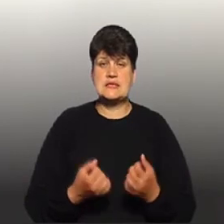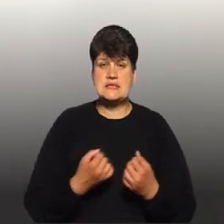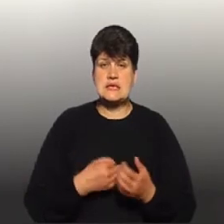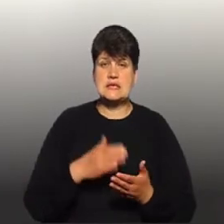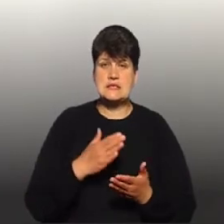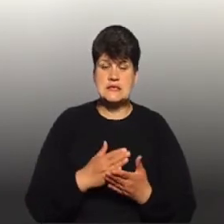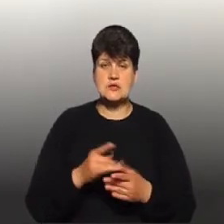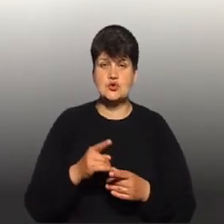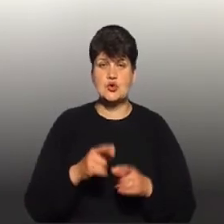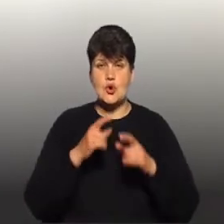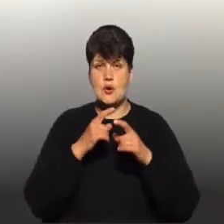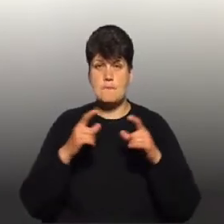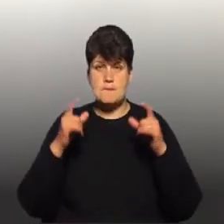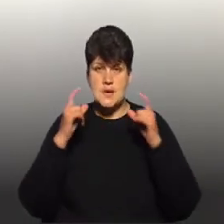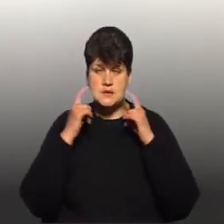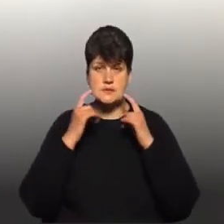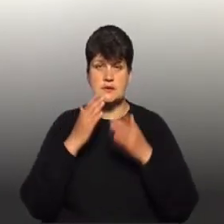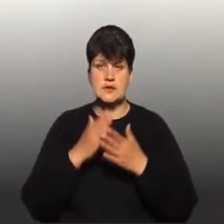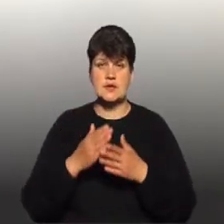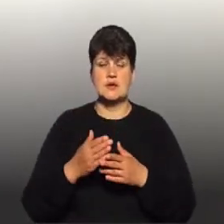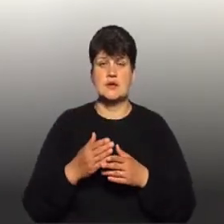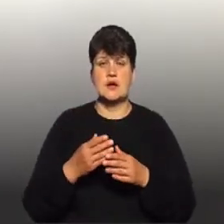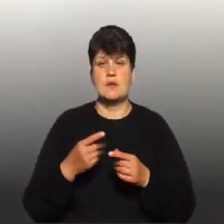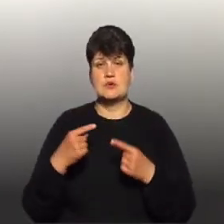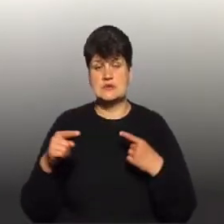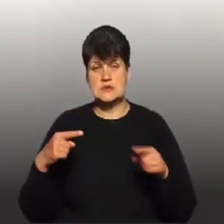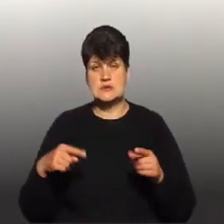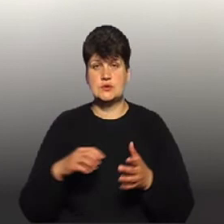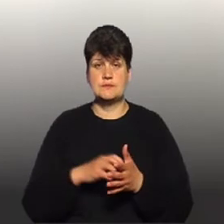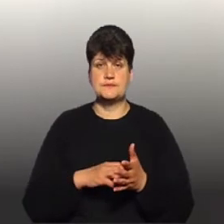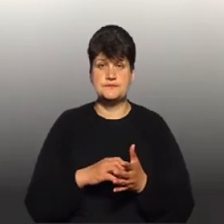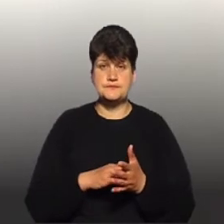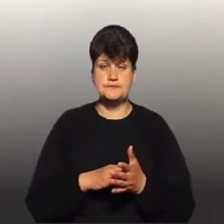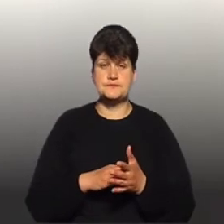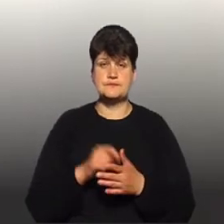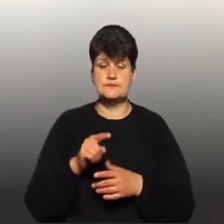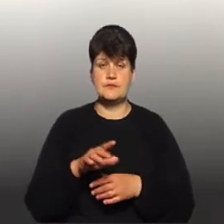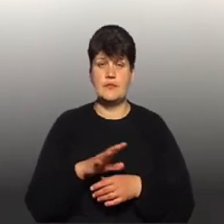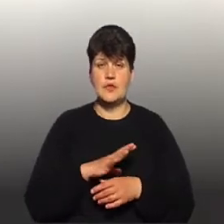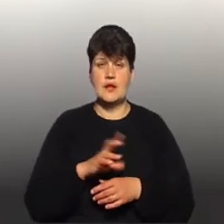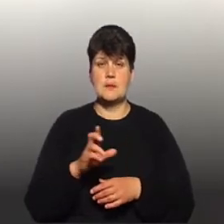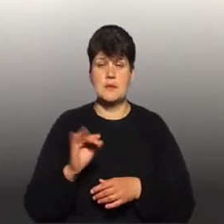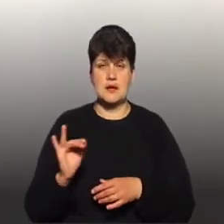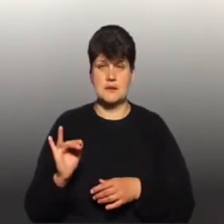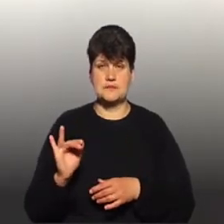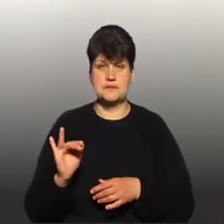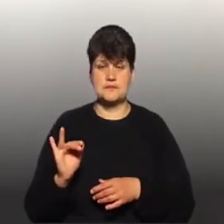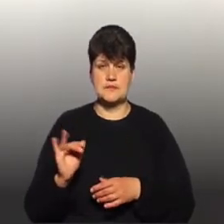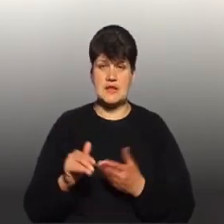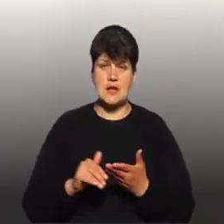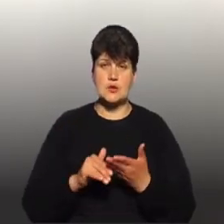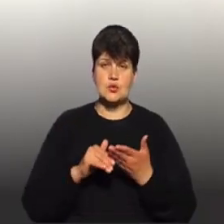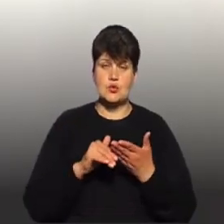ми носимо, від другої причини, так, але вони були би на допомогу від і такого, я